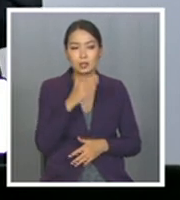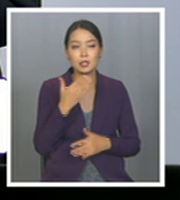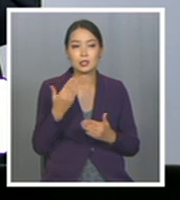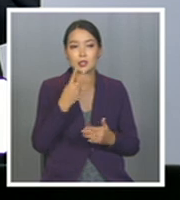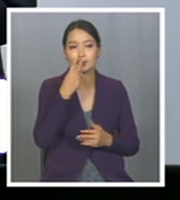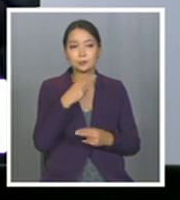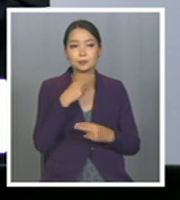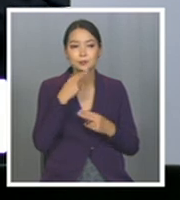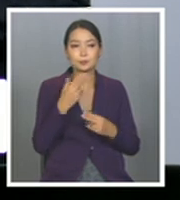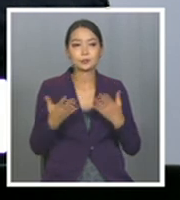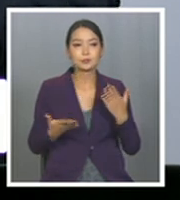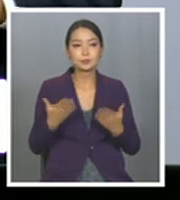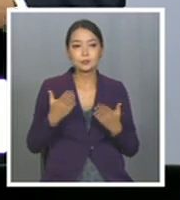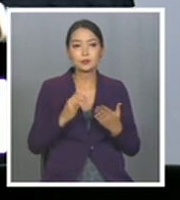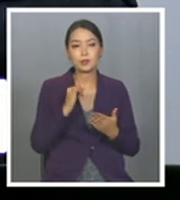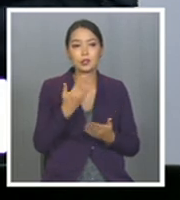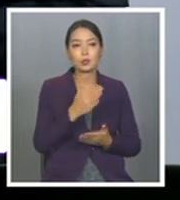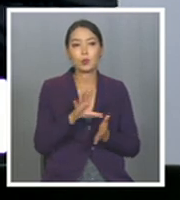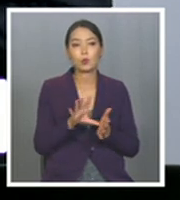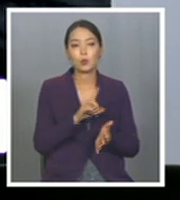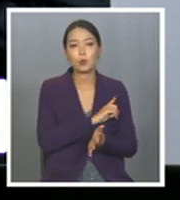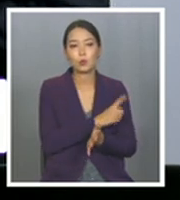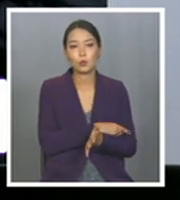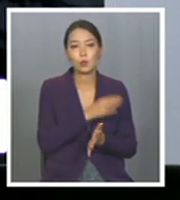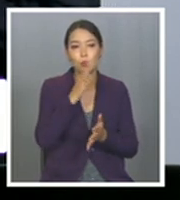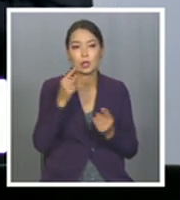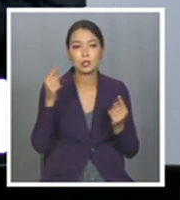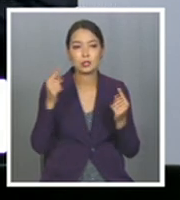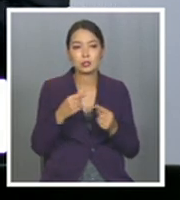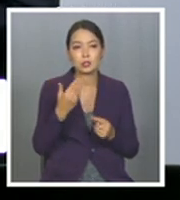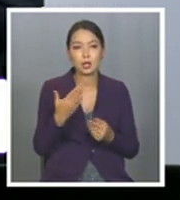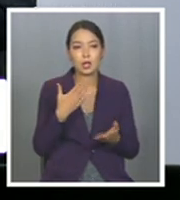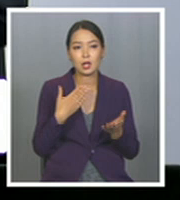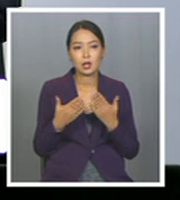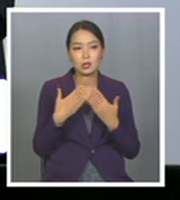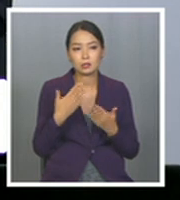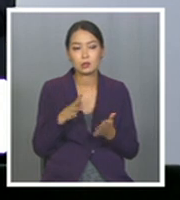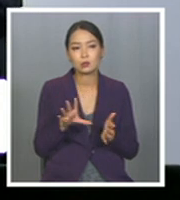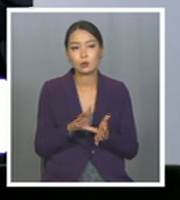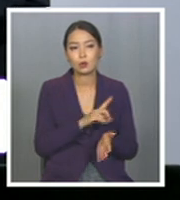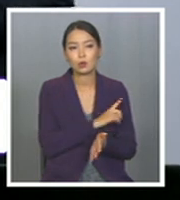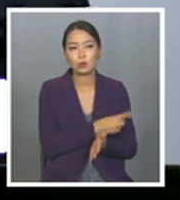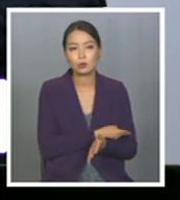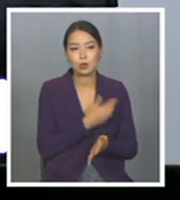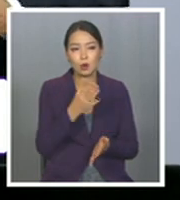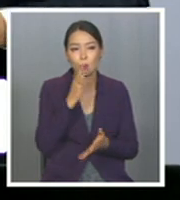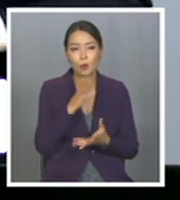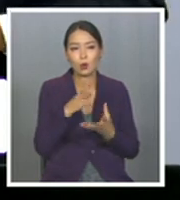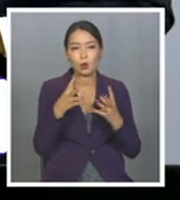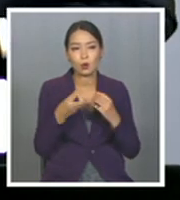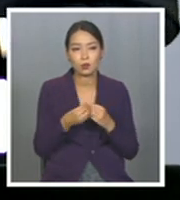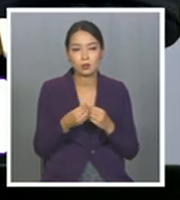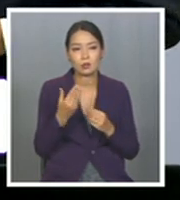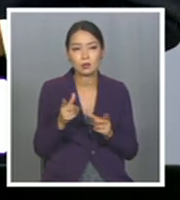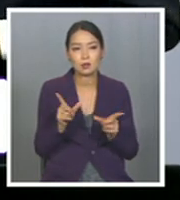жерде I-дің тоқ күшінің уақытқа тәуелділігі, яғни қатынасы тоқ күшінің уақыт бойынша бір рет туындысына